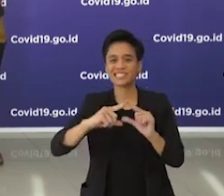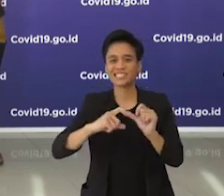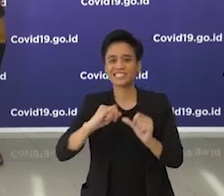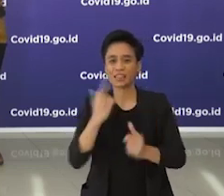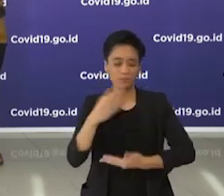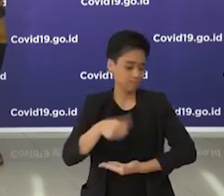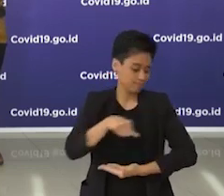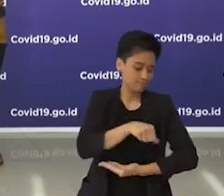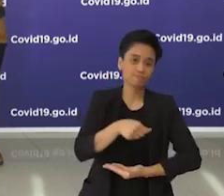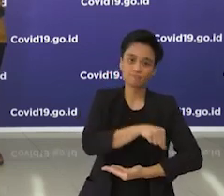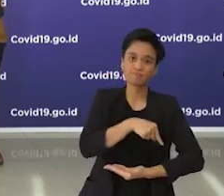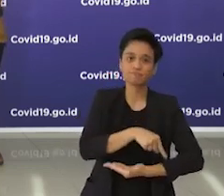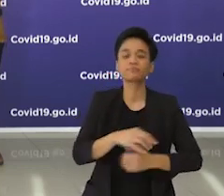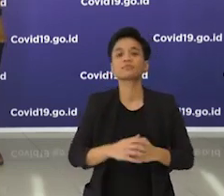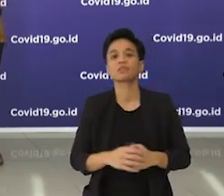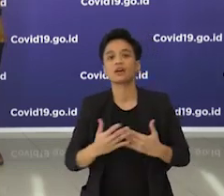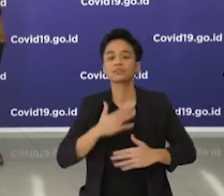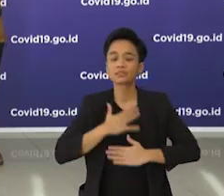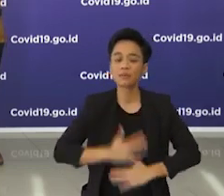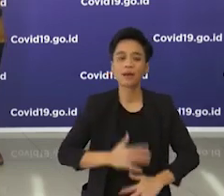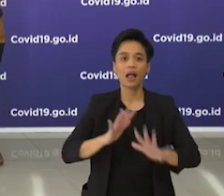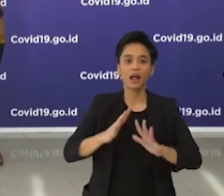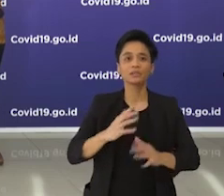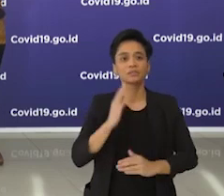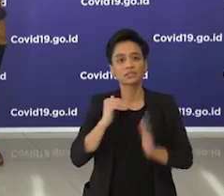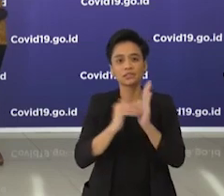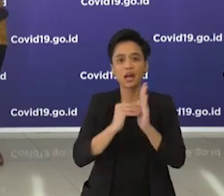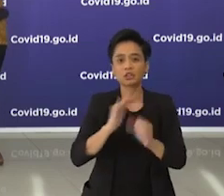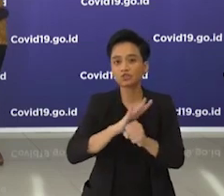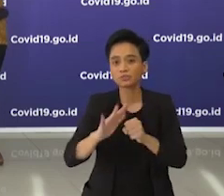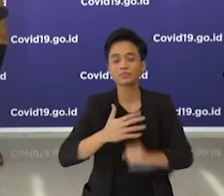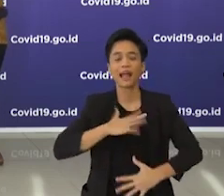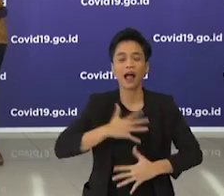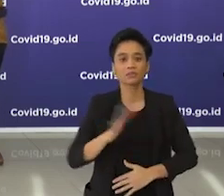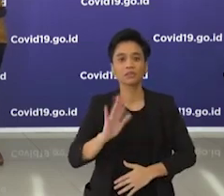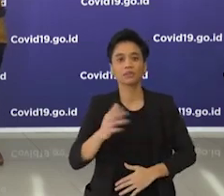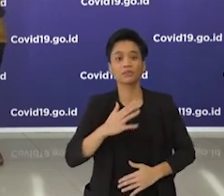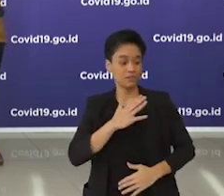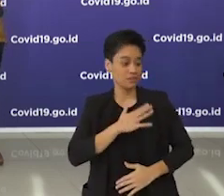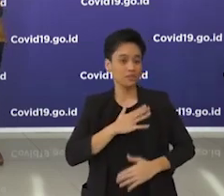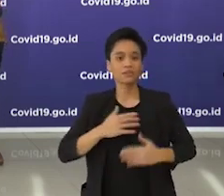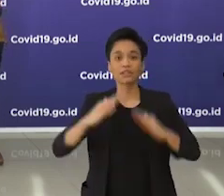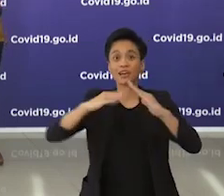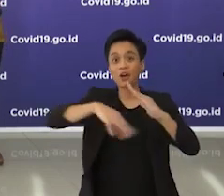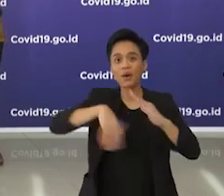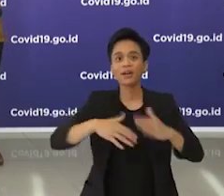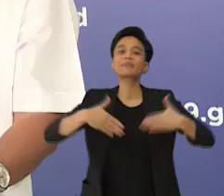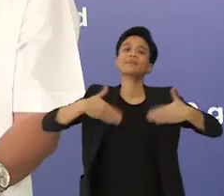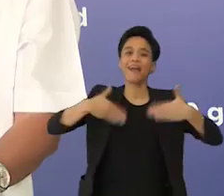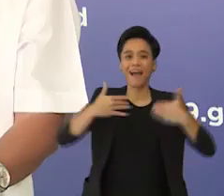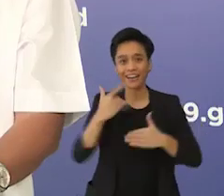istirahat cukup dan teratur tidak panik dan dijaga kegembiraan di dalam keluarga